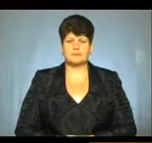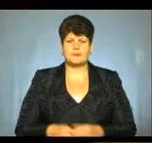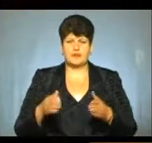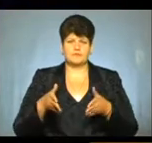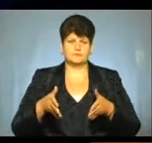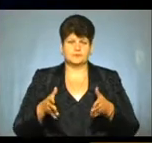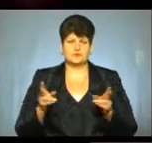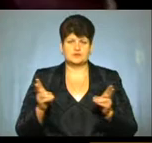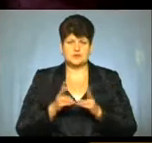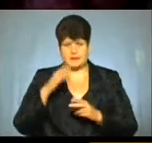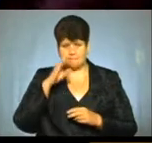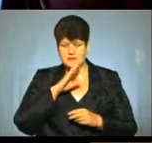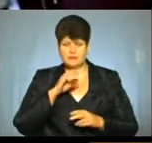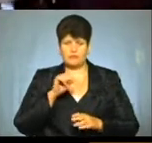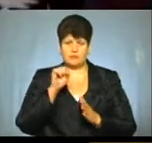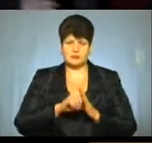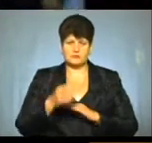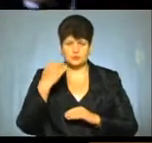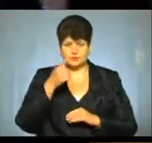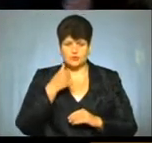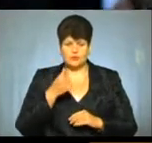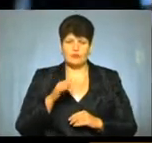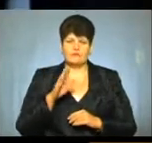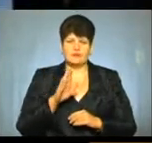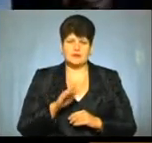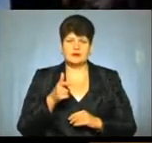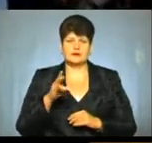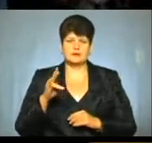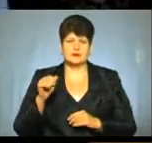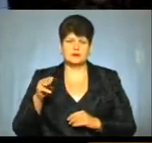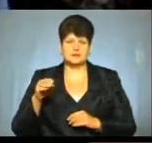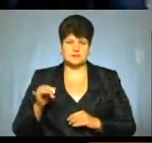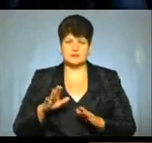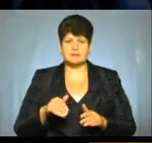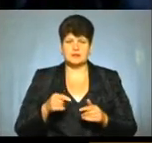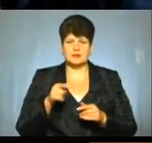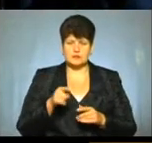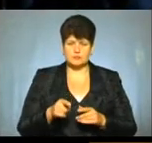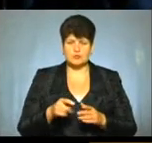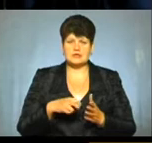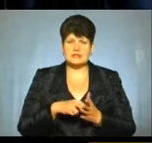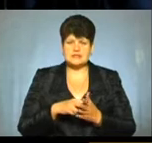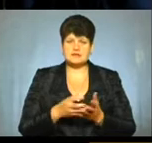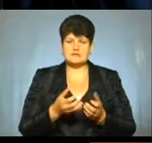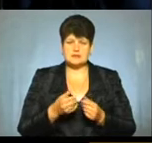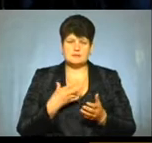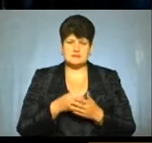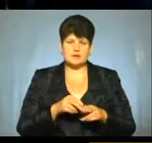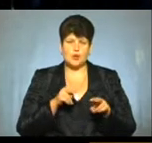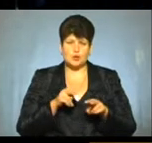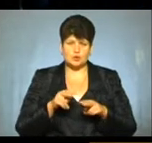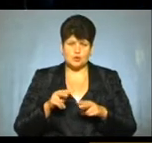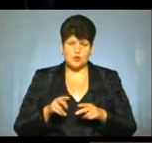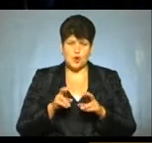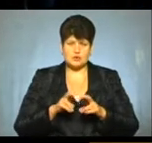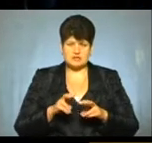У холі президента зустріли батьки вбитого торік 20-річного тернополянина Віталія Гнатишина. Вони передали йому лист з проханням взяти під свій